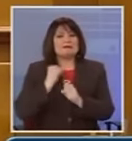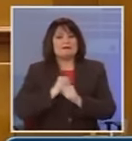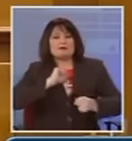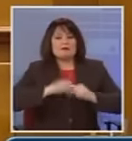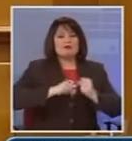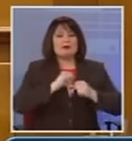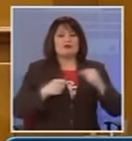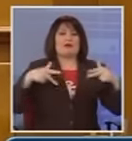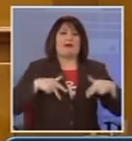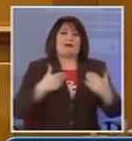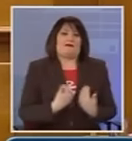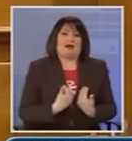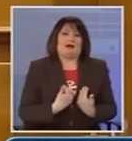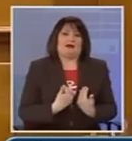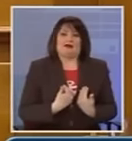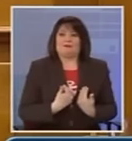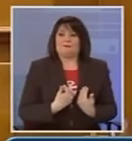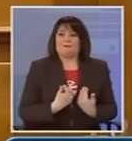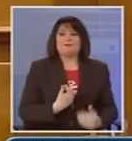κυβέρνησης.